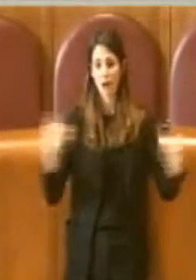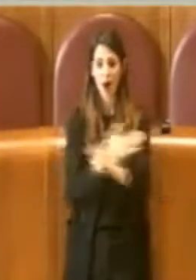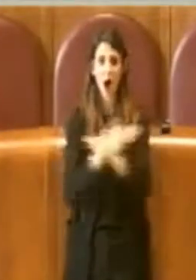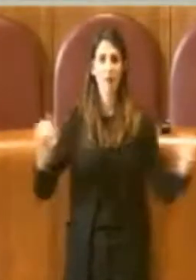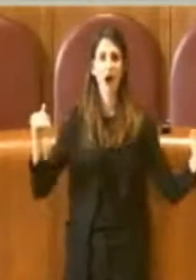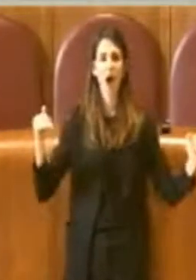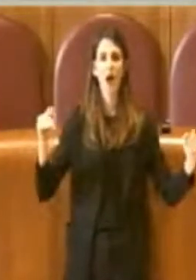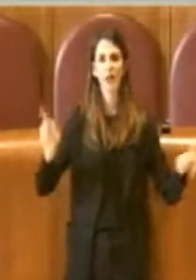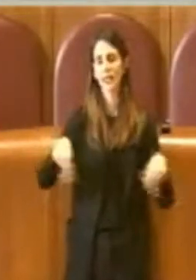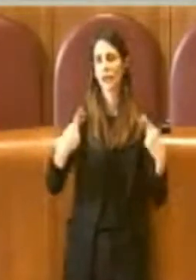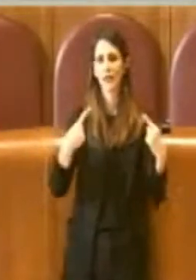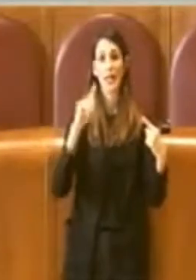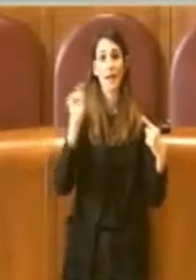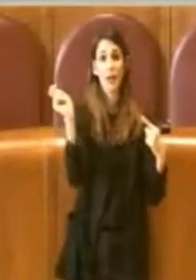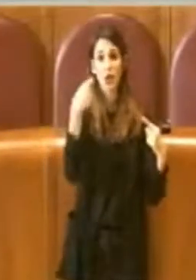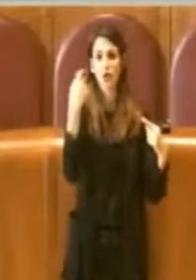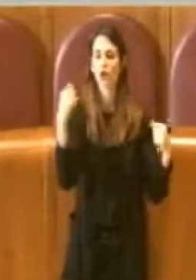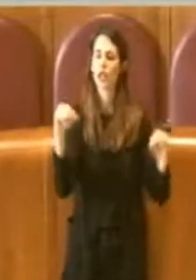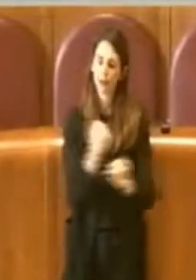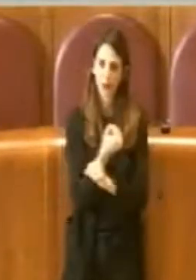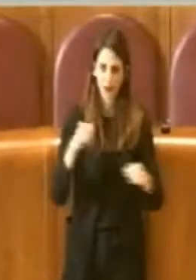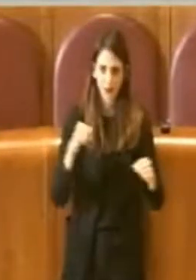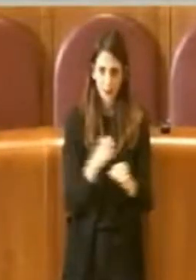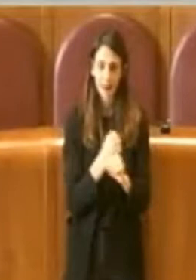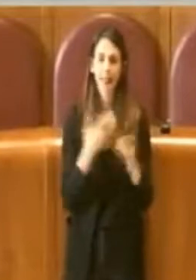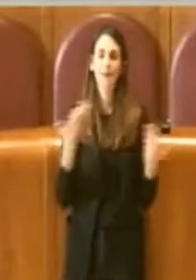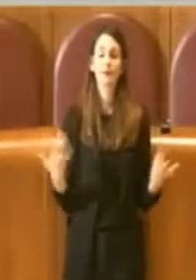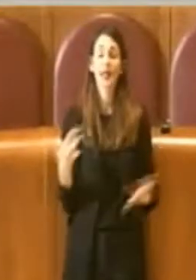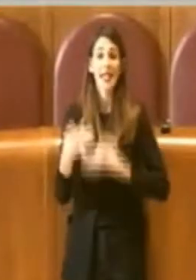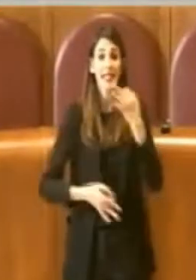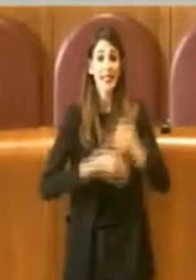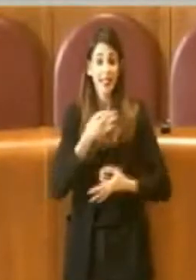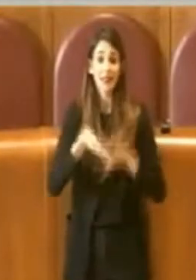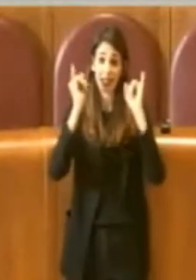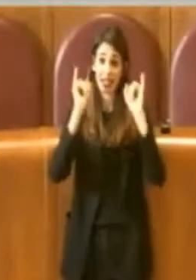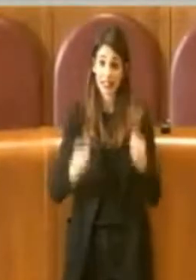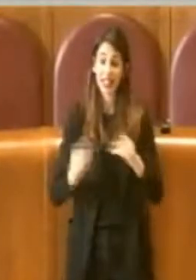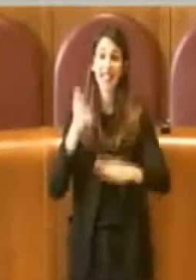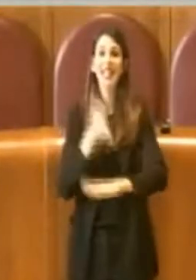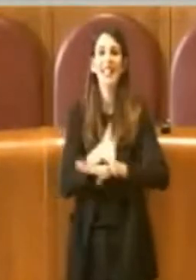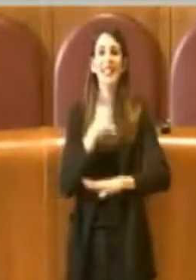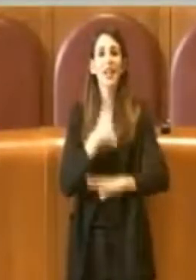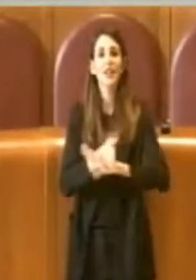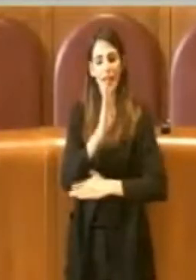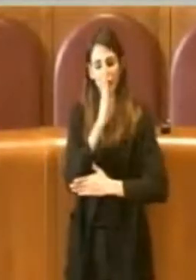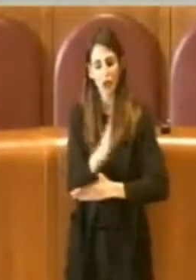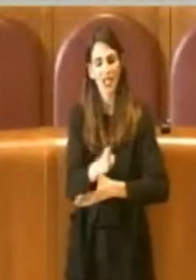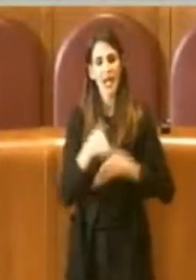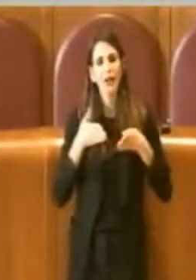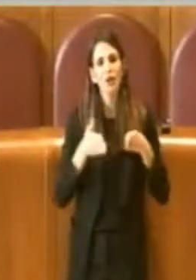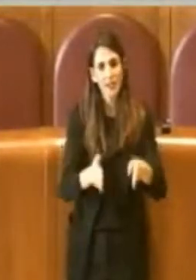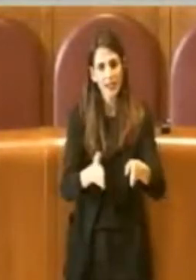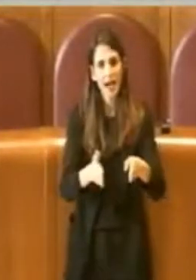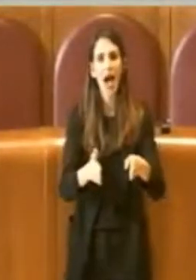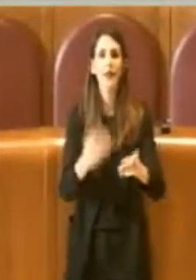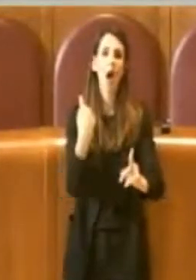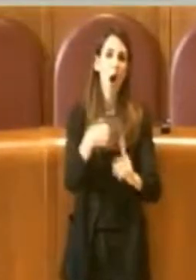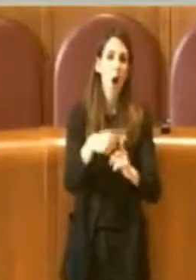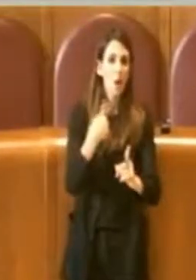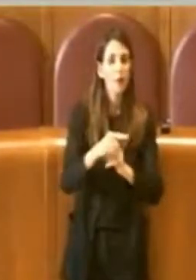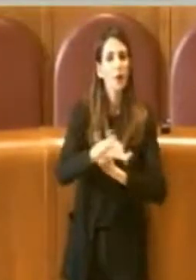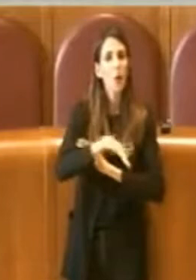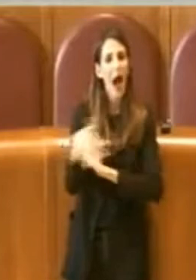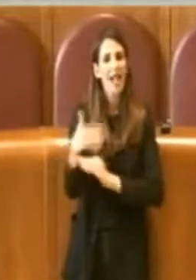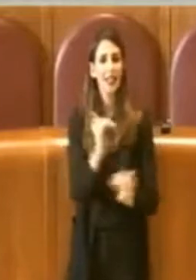lato rilanciare le infrastrutture, anche qui penso all'enorme lavoro, molto